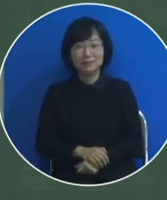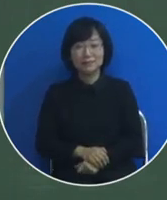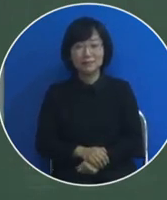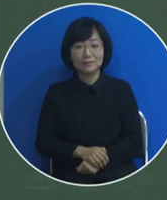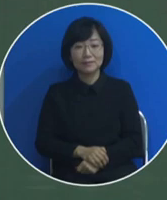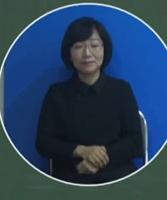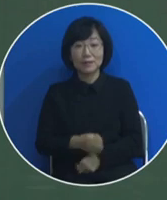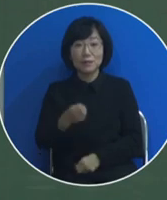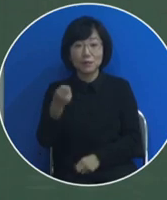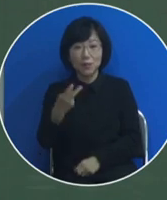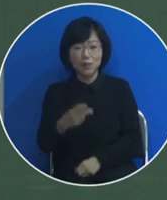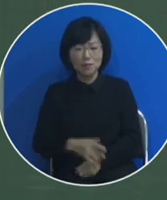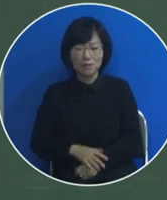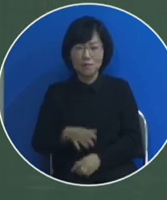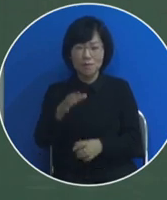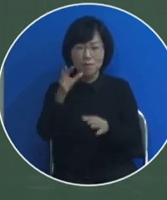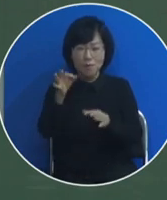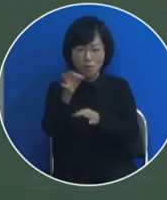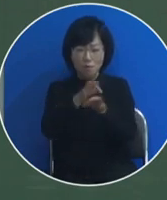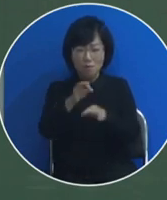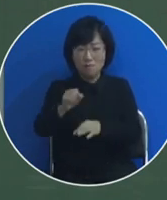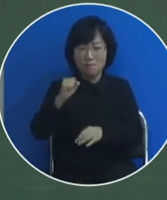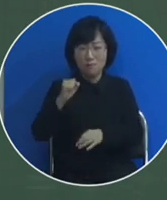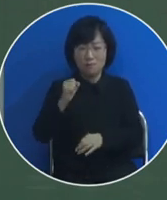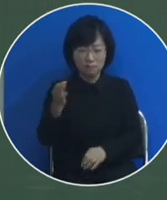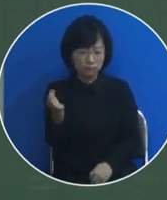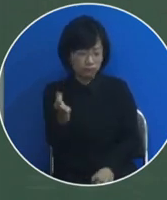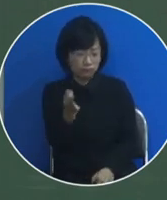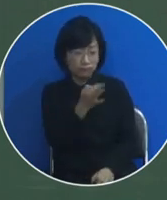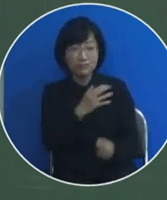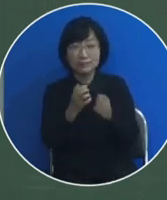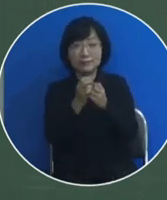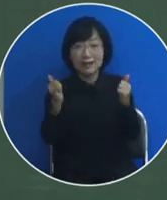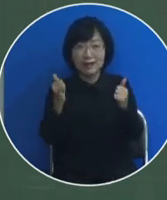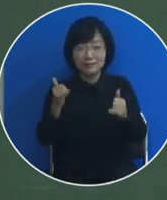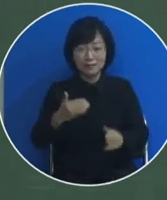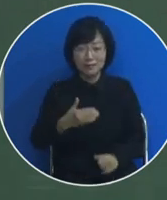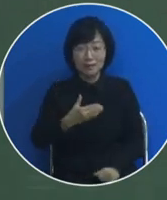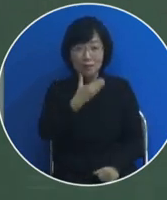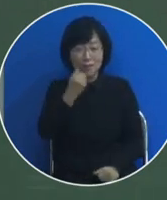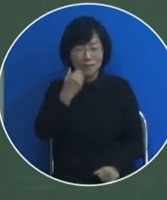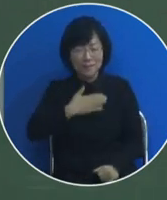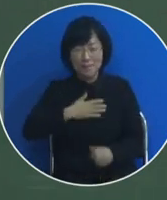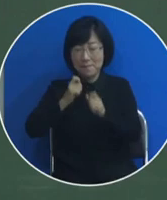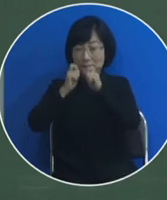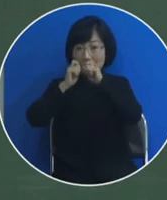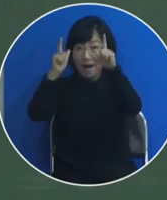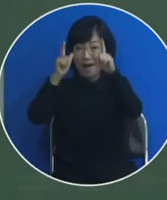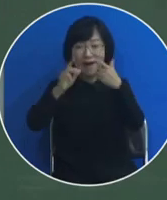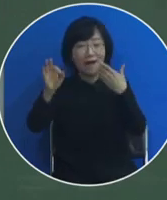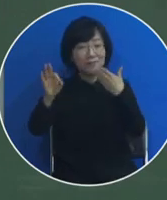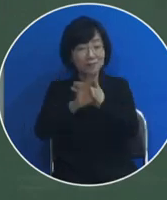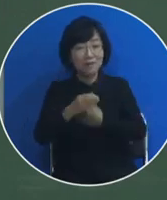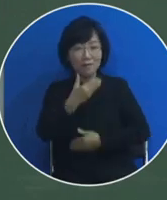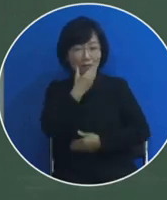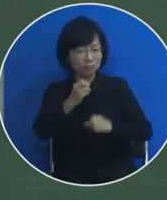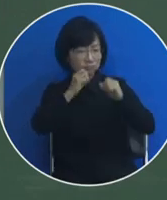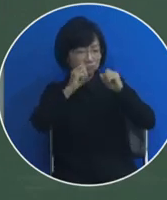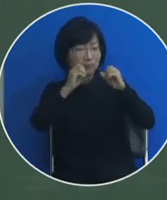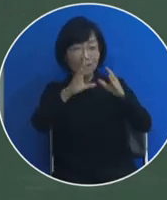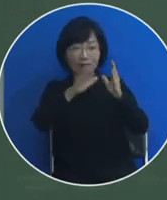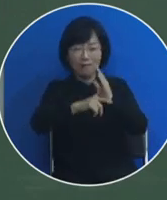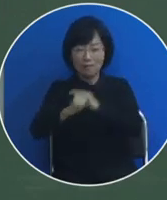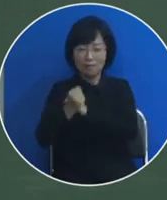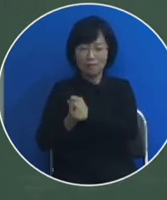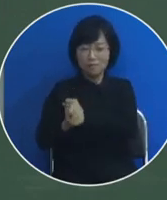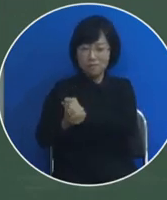경제력이 크게 있는 사람이 복음을 제대로 깨달으면 아마 영향이 많이 가겠죠. And a person with great financial power receives the gospel, and I'm